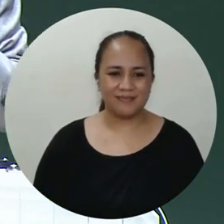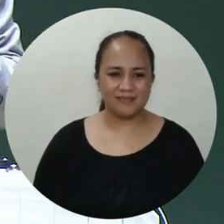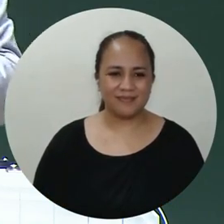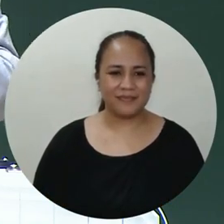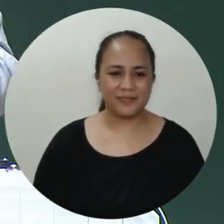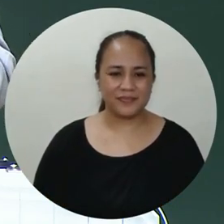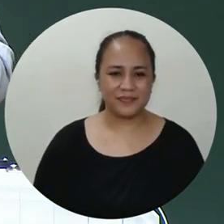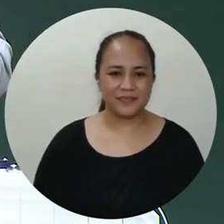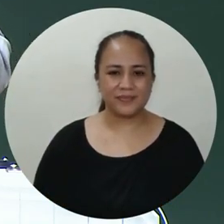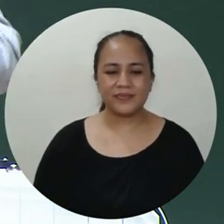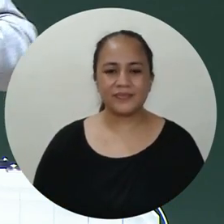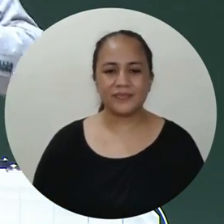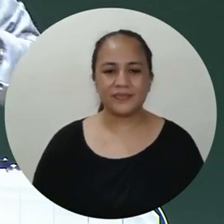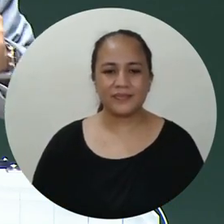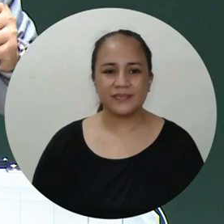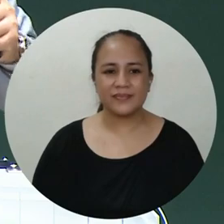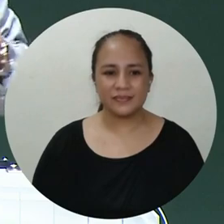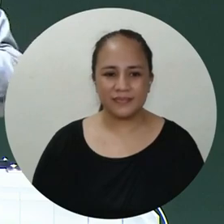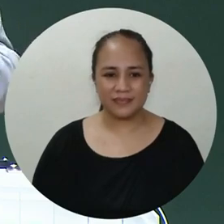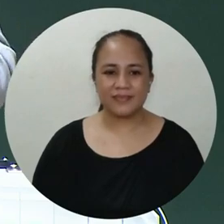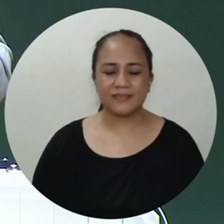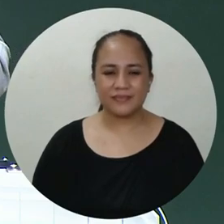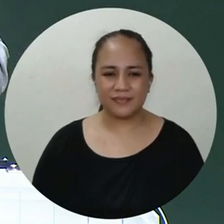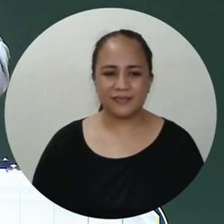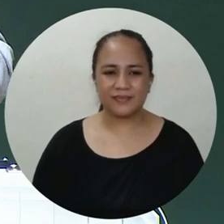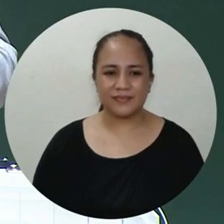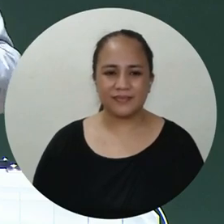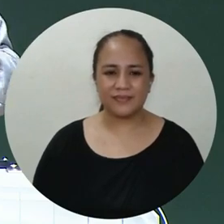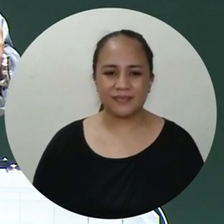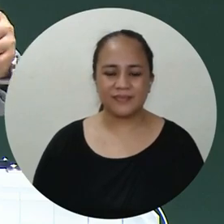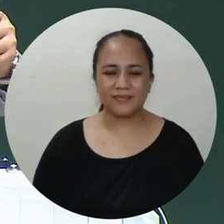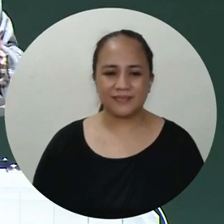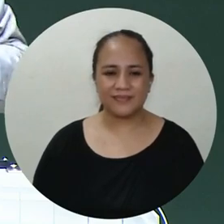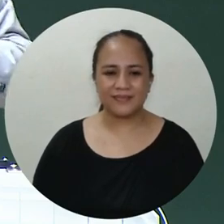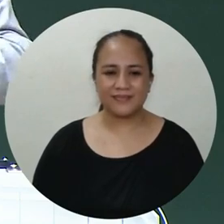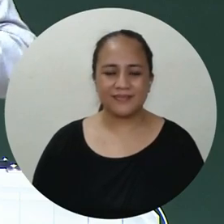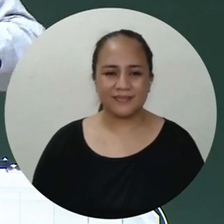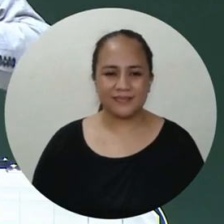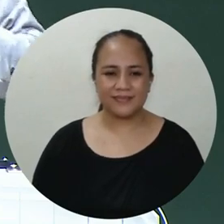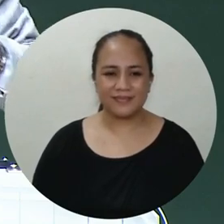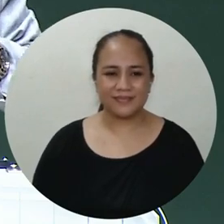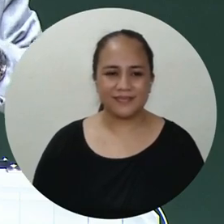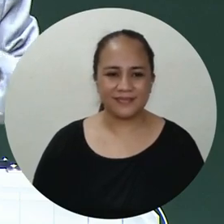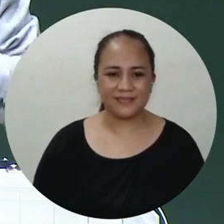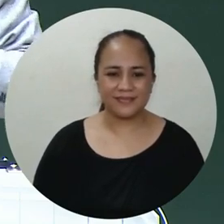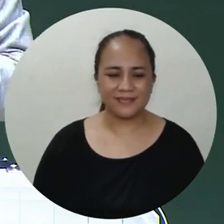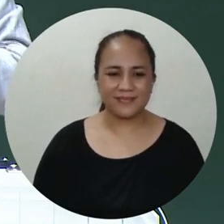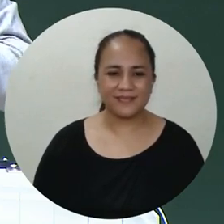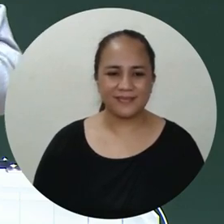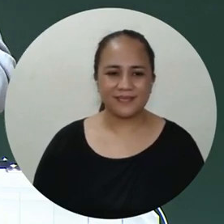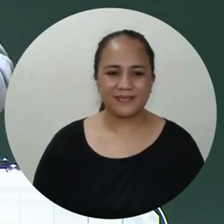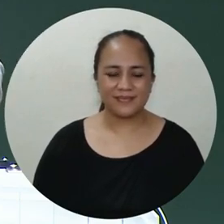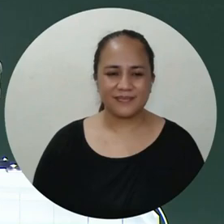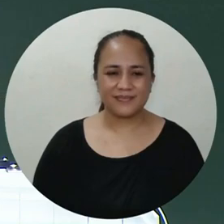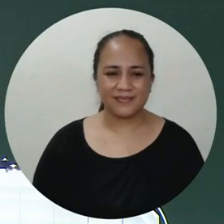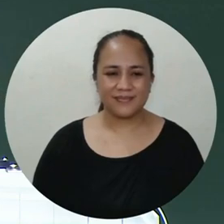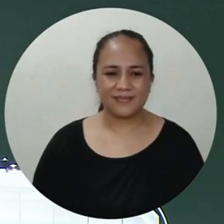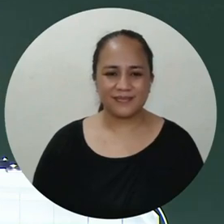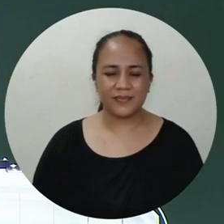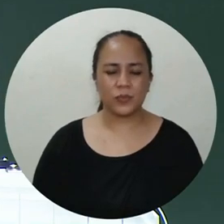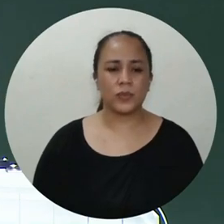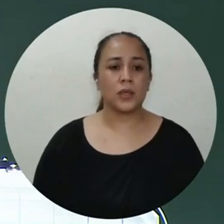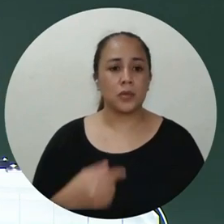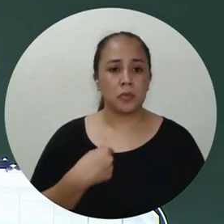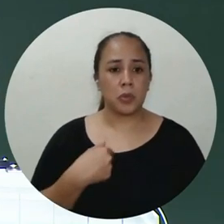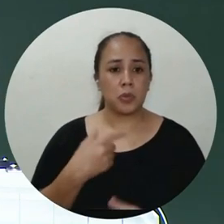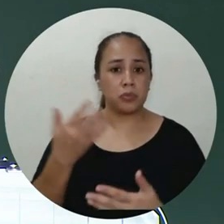400만 사는데요. 부산 복음을 하기 위해서 청년들을 교회마다 다 깨워가지고 부산 복음화 운동에 제가 막 앞장섰어요. And so when I was a